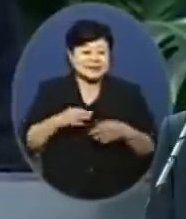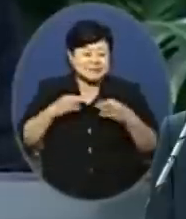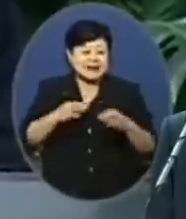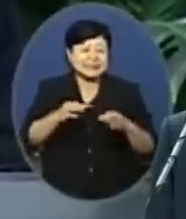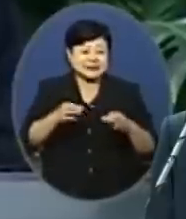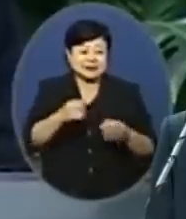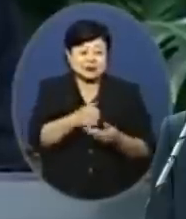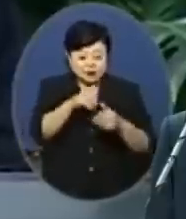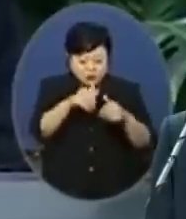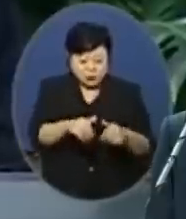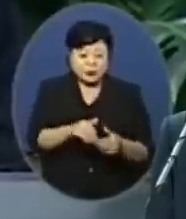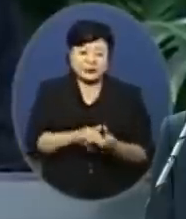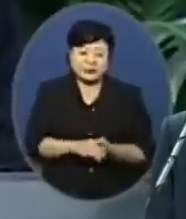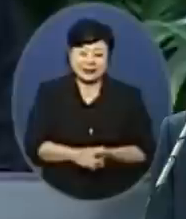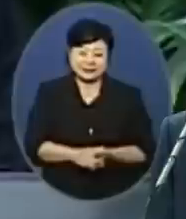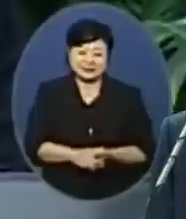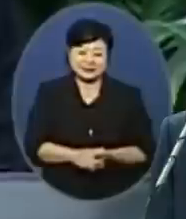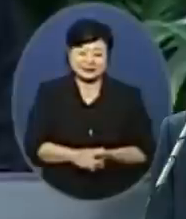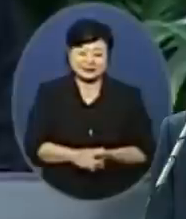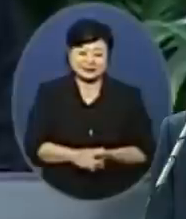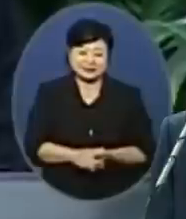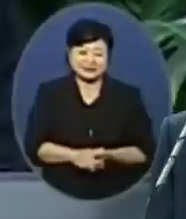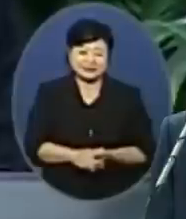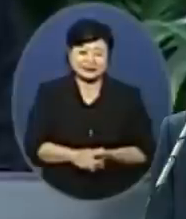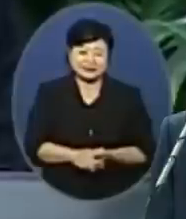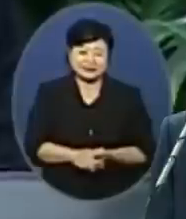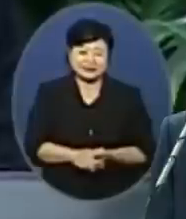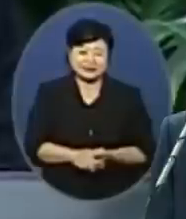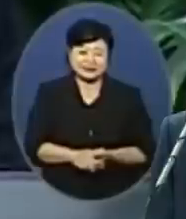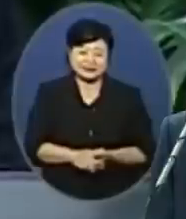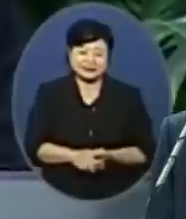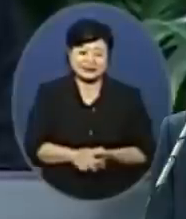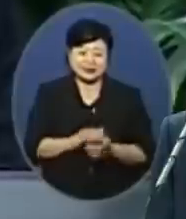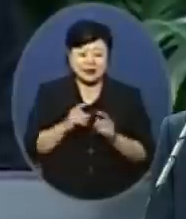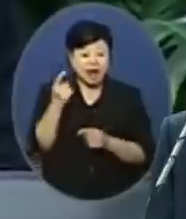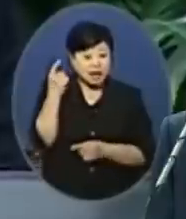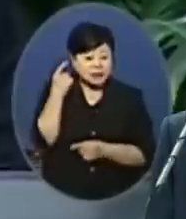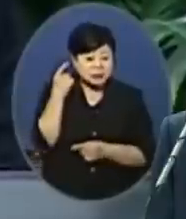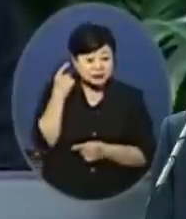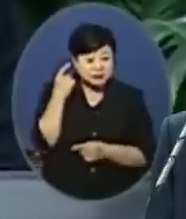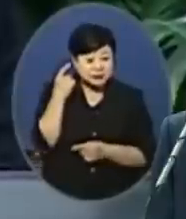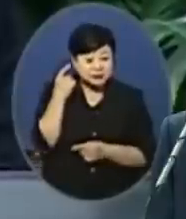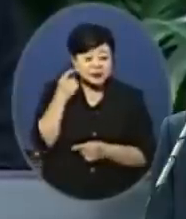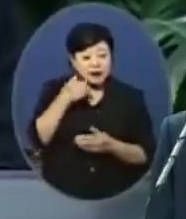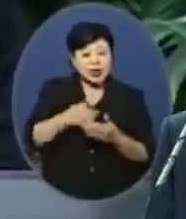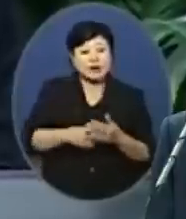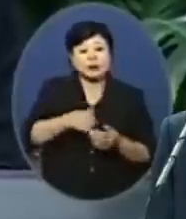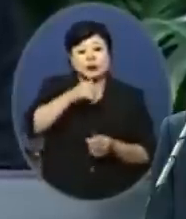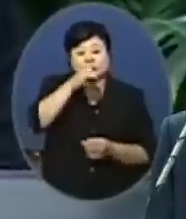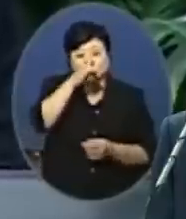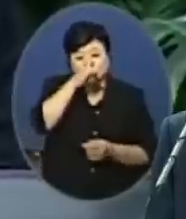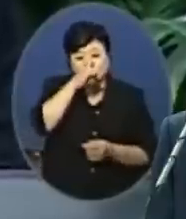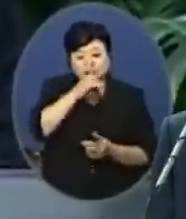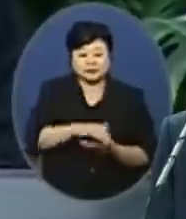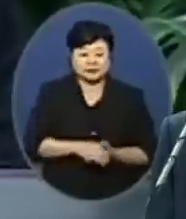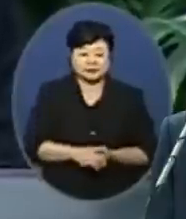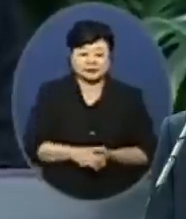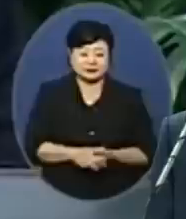외치는 주의 종입니다. 그가 한 번씩 올 때마다 그 말을 듣고 나면 마음에 남는 것이 있어요. 그가 하는